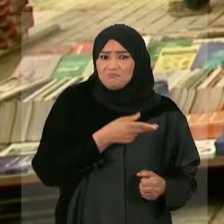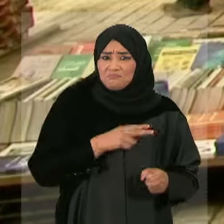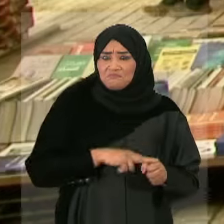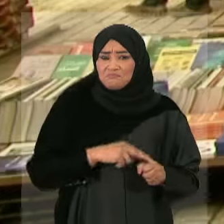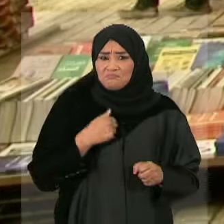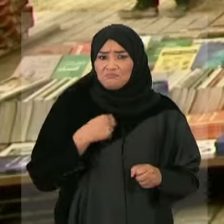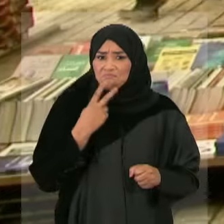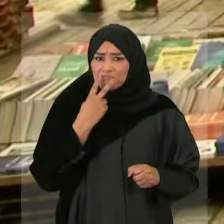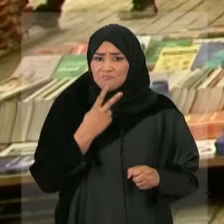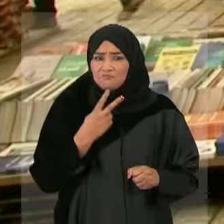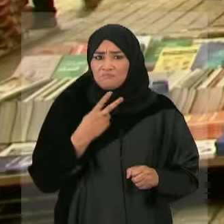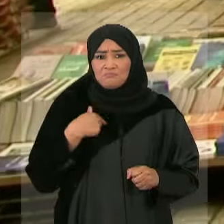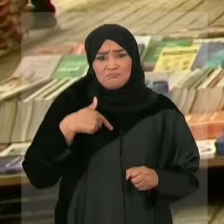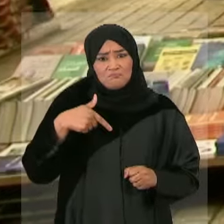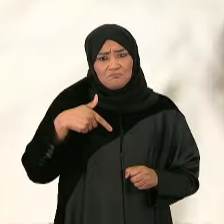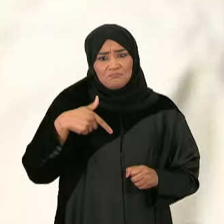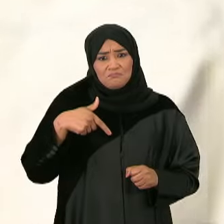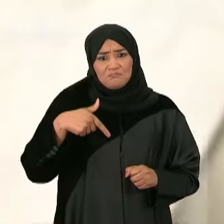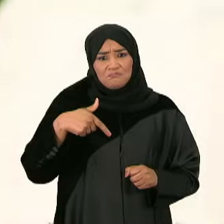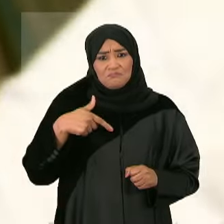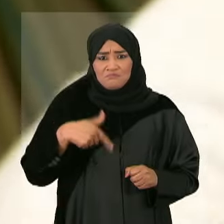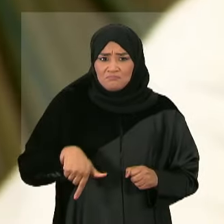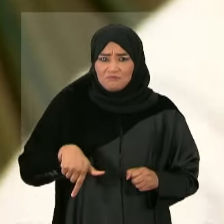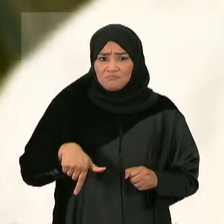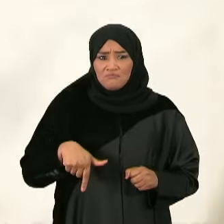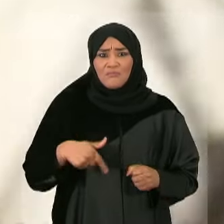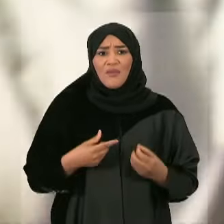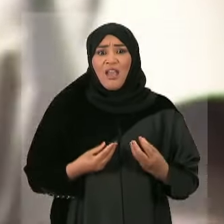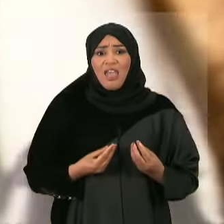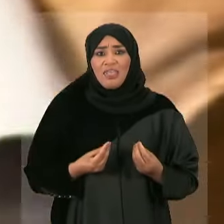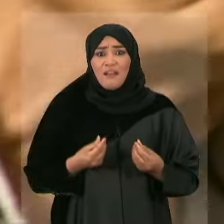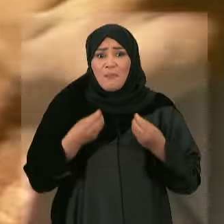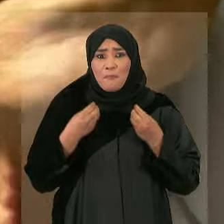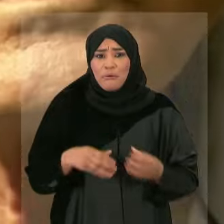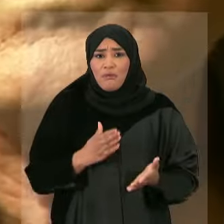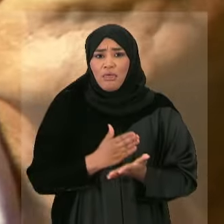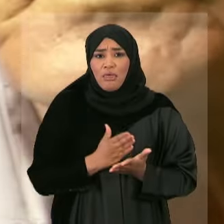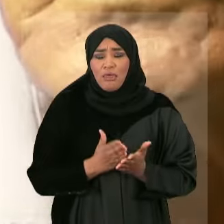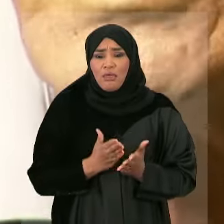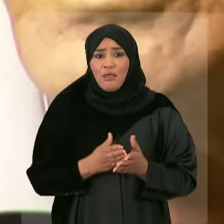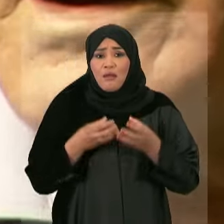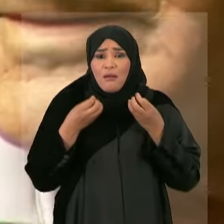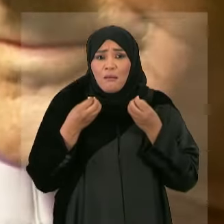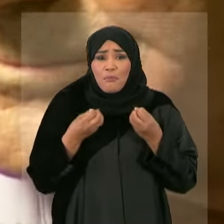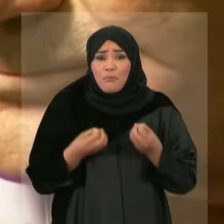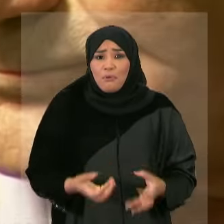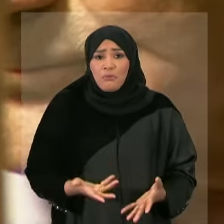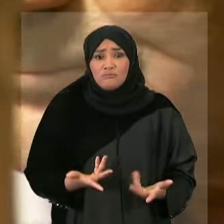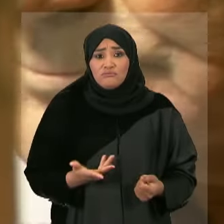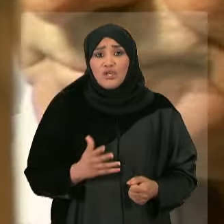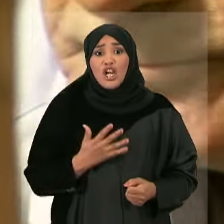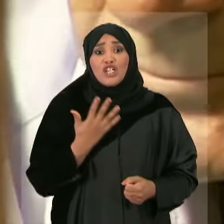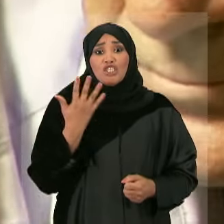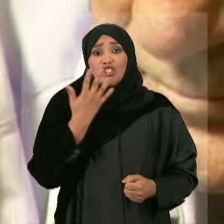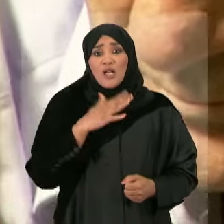وبشوف بالستين سنة شو نسبة التلف اللي صار عن شعبنا. أنا بشوف إنه شعبنا بطل، لأنه